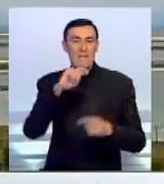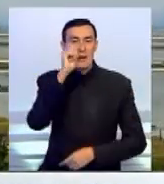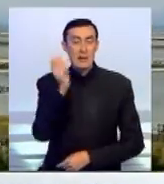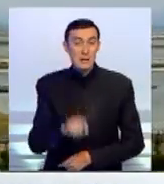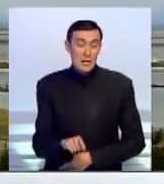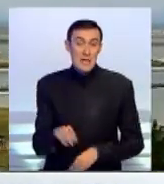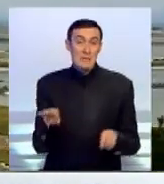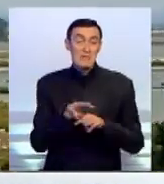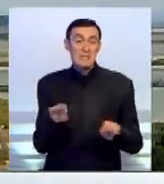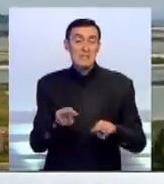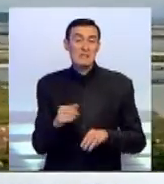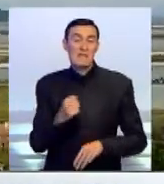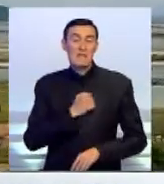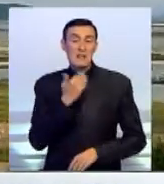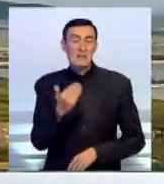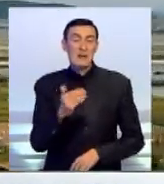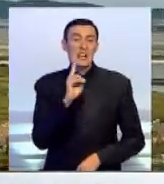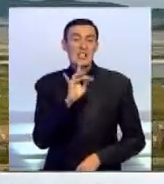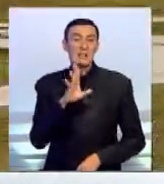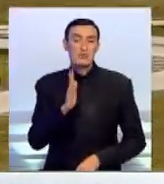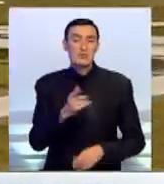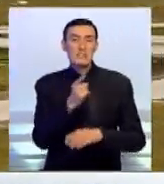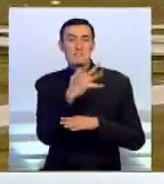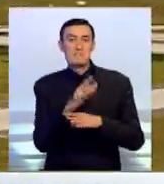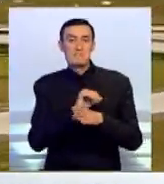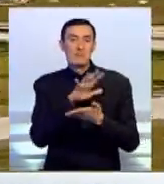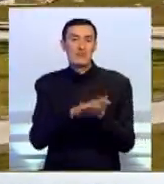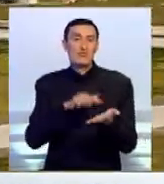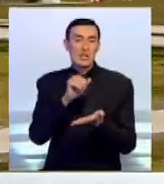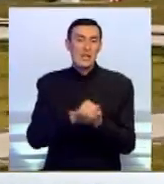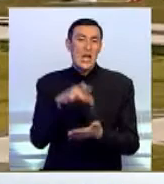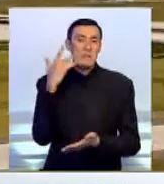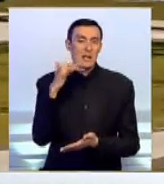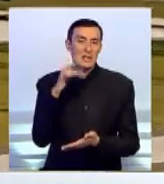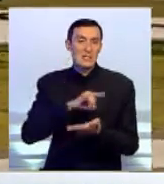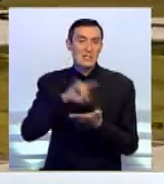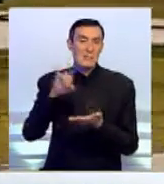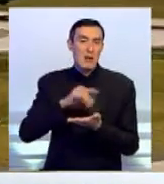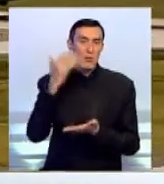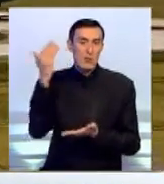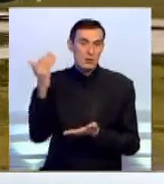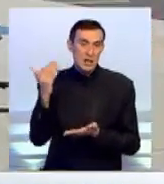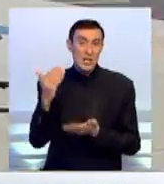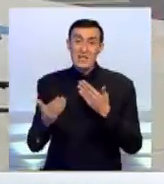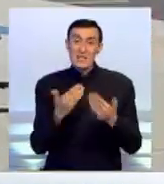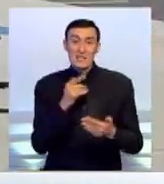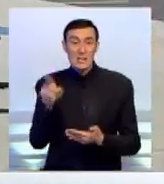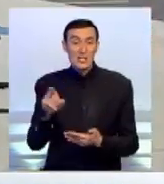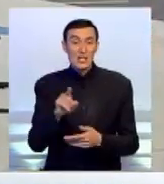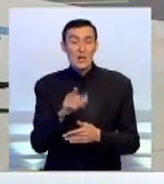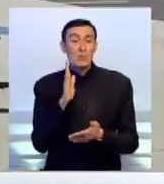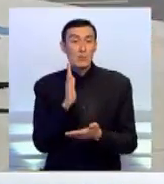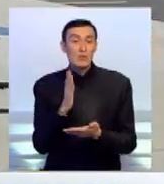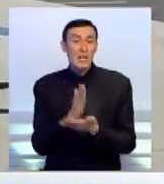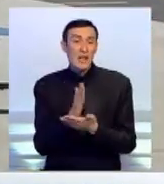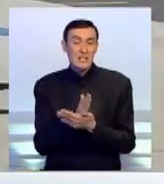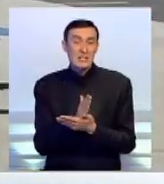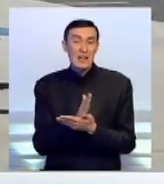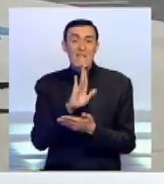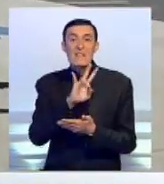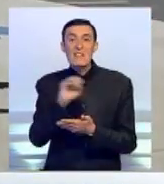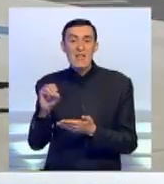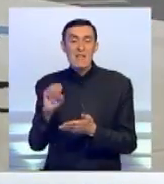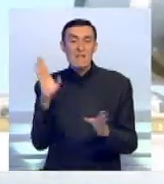Министр иностранных дел КНДР заявил о готовности сбивать американские стратегические бомбардировщики, даже если они находятся вне